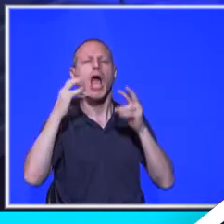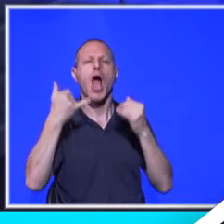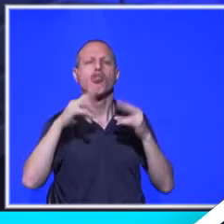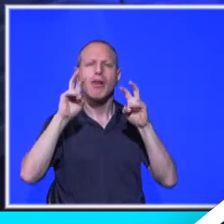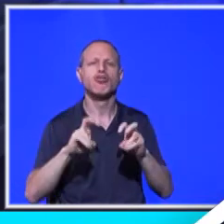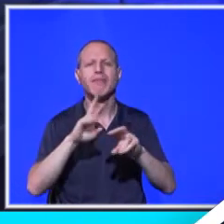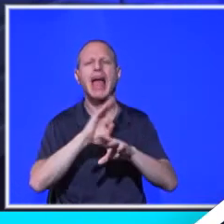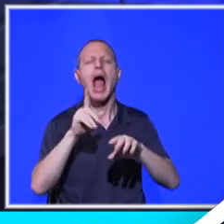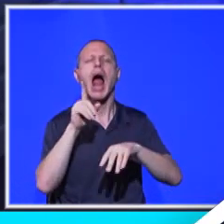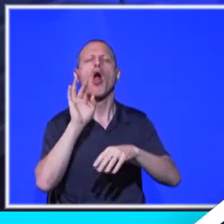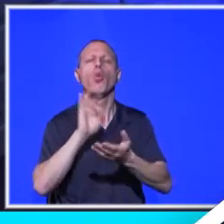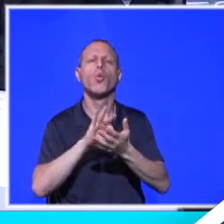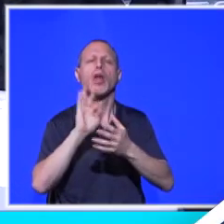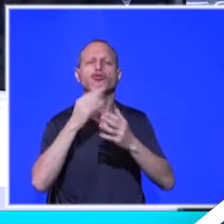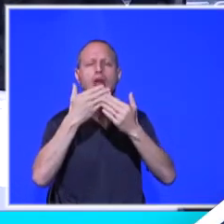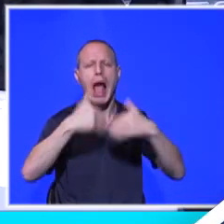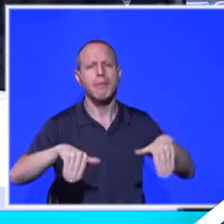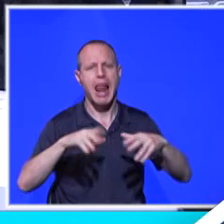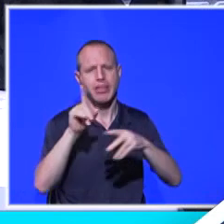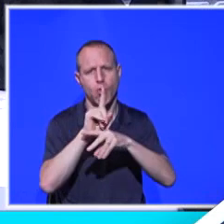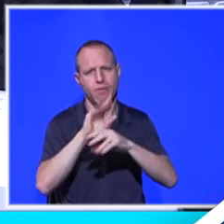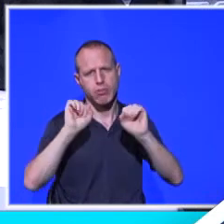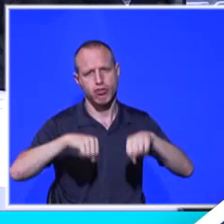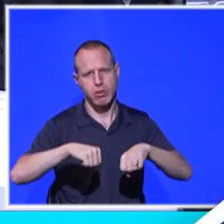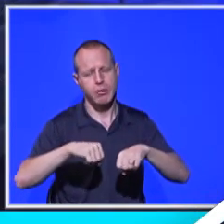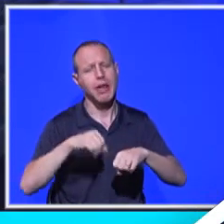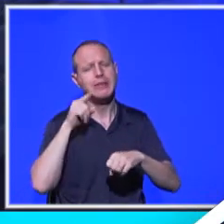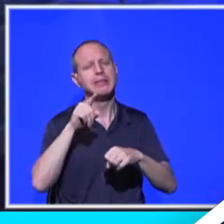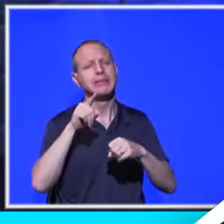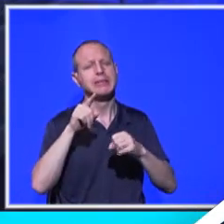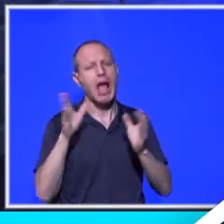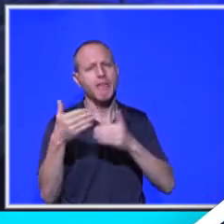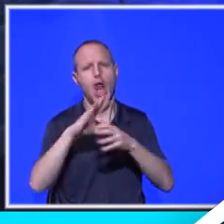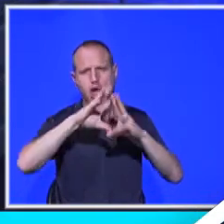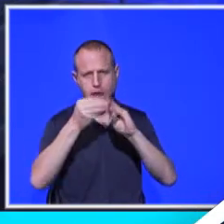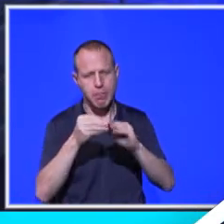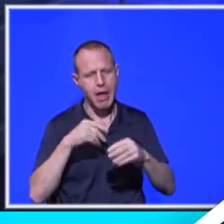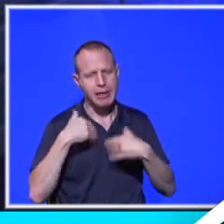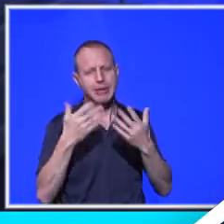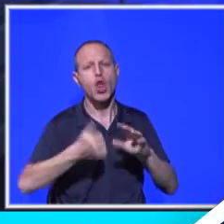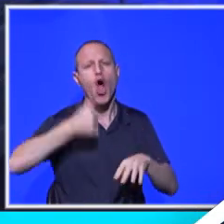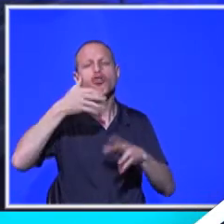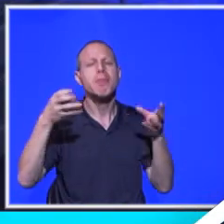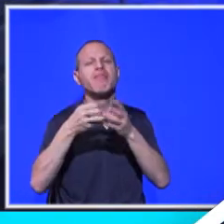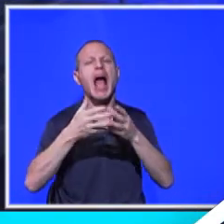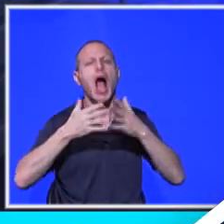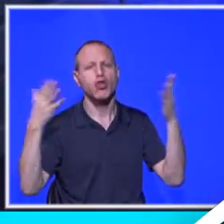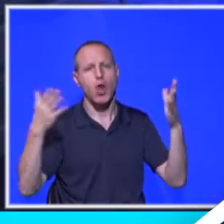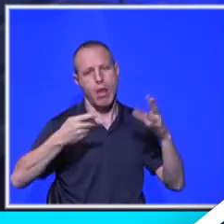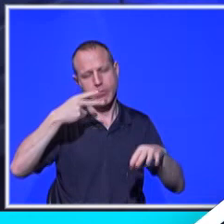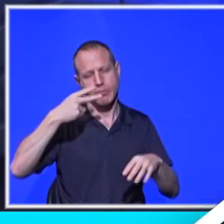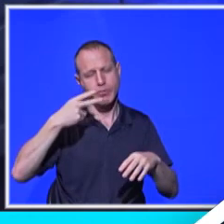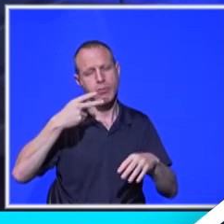על הנקודה של הגבלת הקדנציות. זה בא עם חבילה שלמה, אני אתן אותה בקצרה, ראש המפלגה הגדולה ביותר הוא ראש